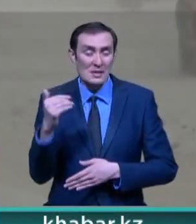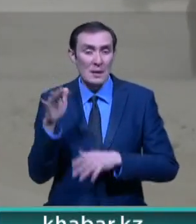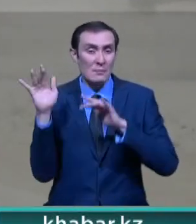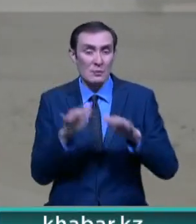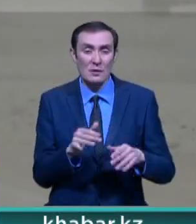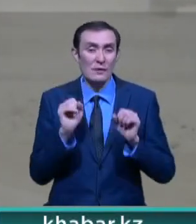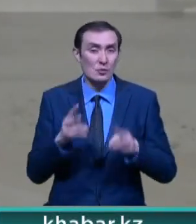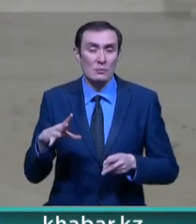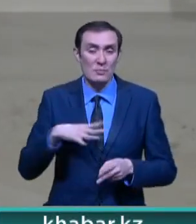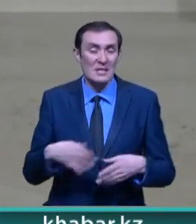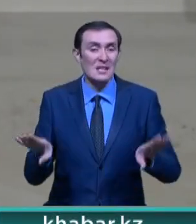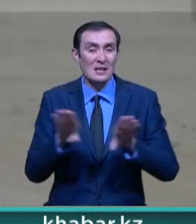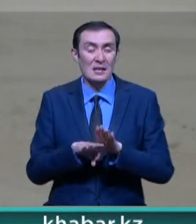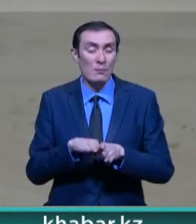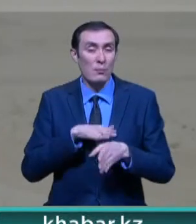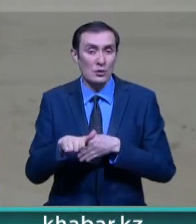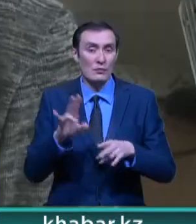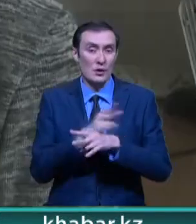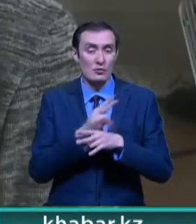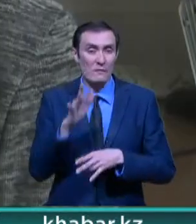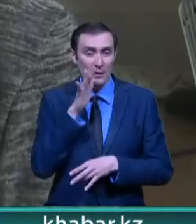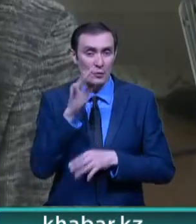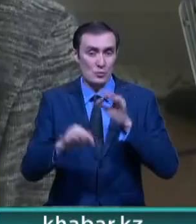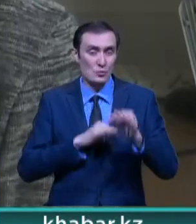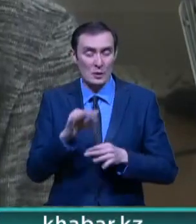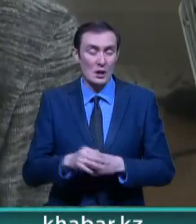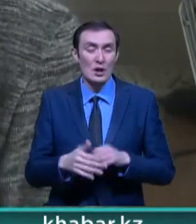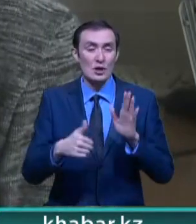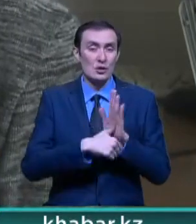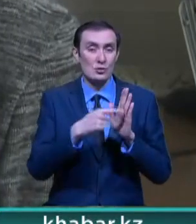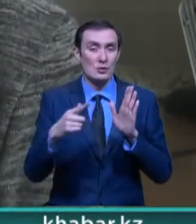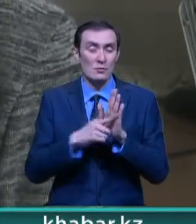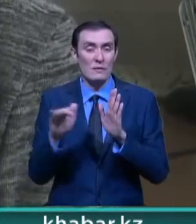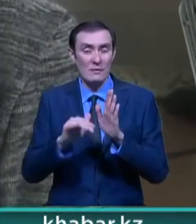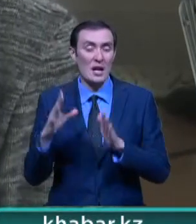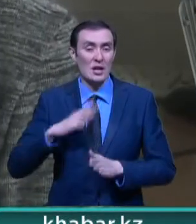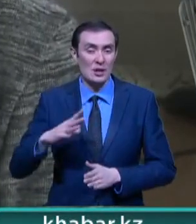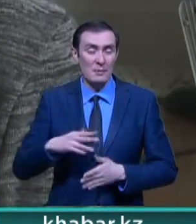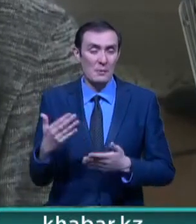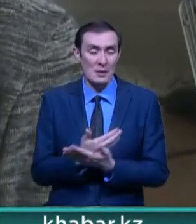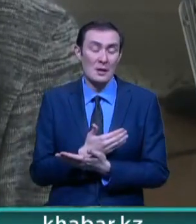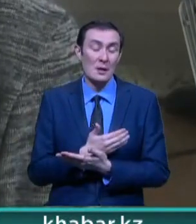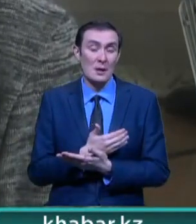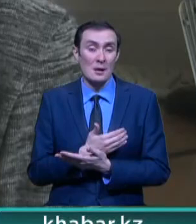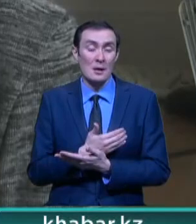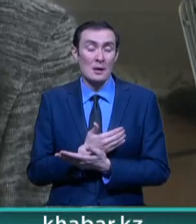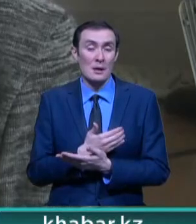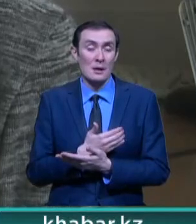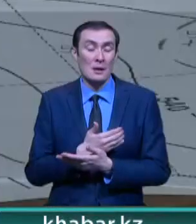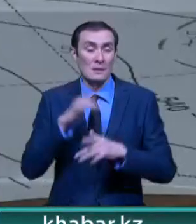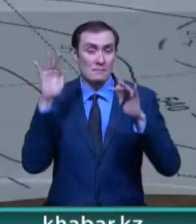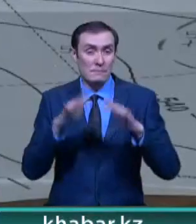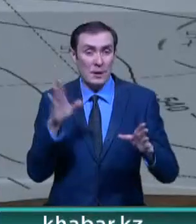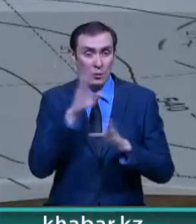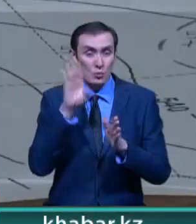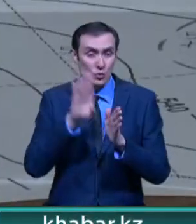переметов рискуют быть закрытыми в ночное время суток. На 6-7 февраля мы тоже ждем очередную серию атлантических циклонов, в